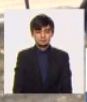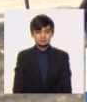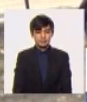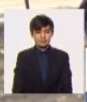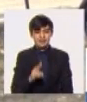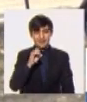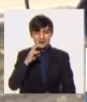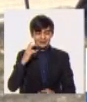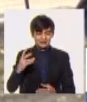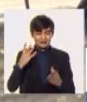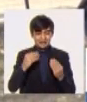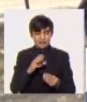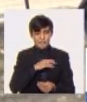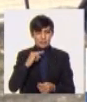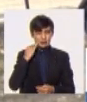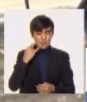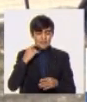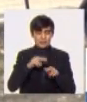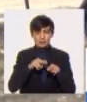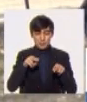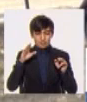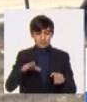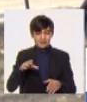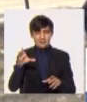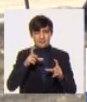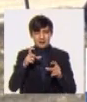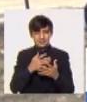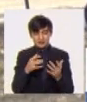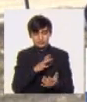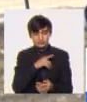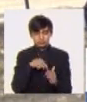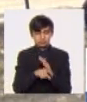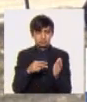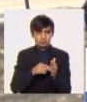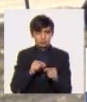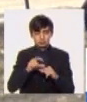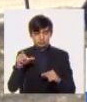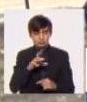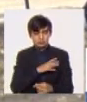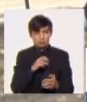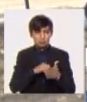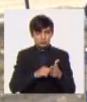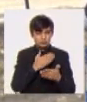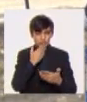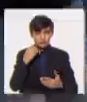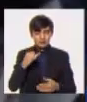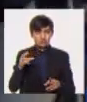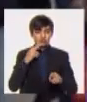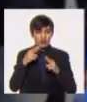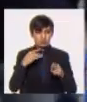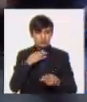Карантин кезінде Петропавлдың кейбір дүкендерінде азық-түлік бағасын негізсіз өсіріп жіберген туралы шағымдар тұрғындардың тарапынан көп